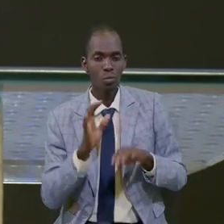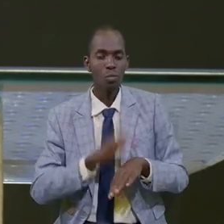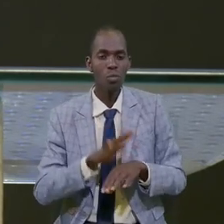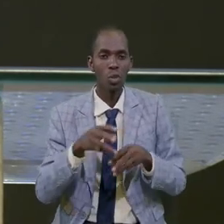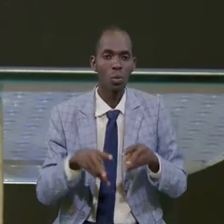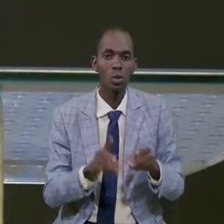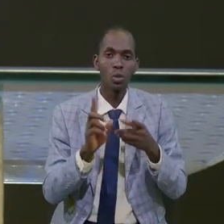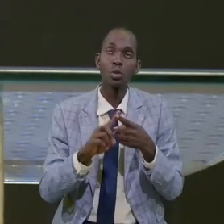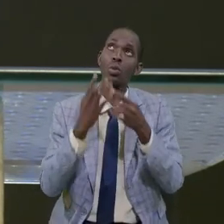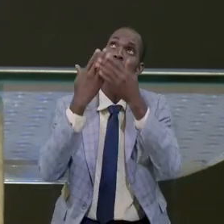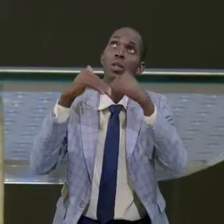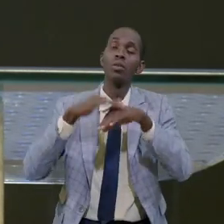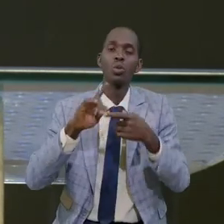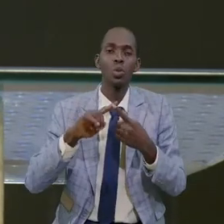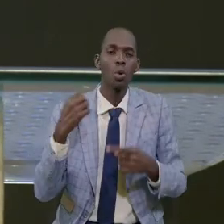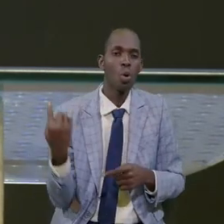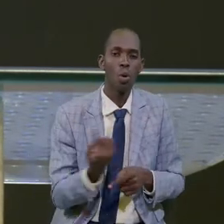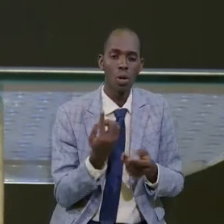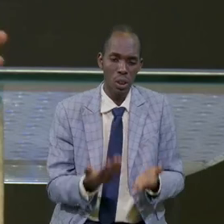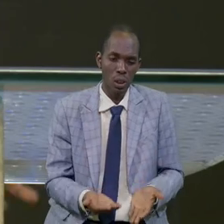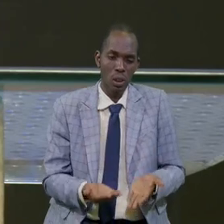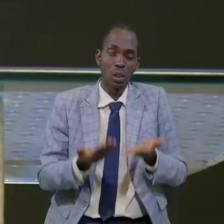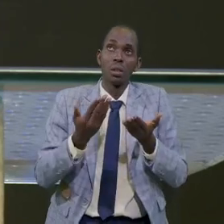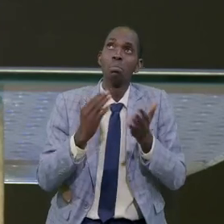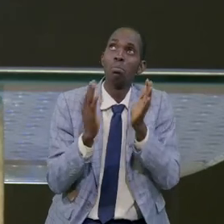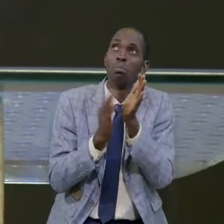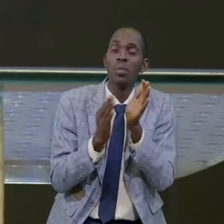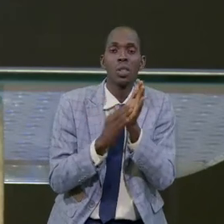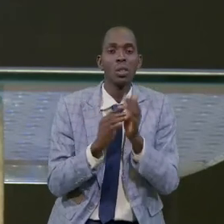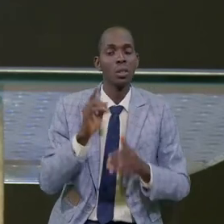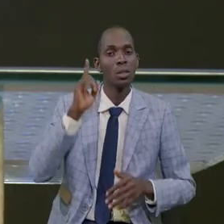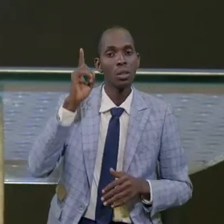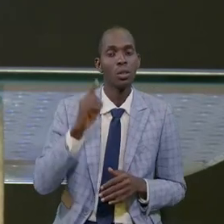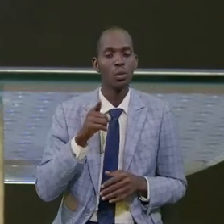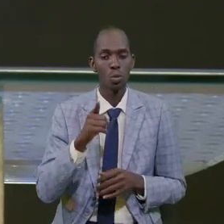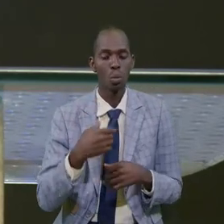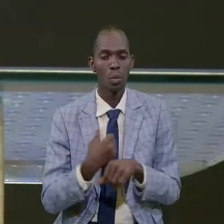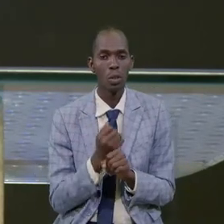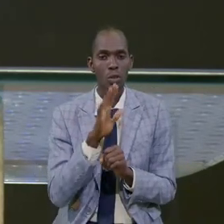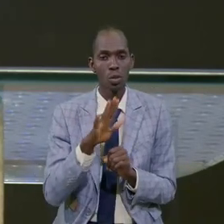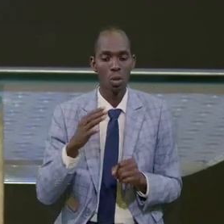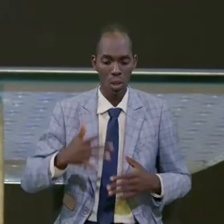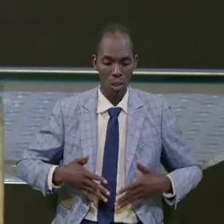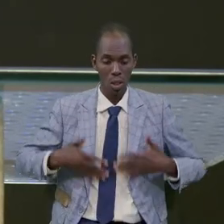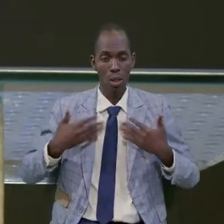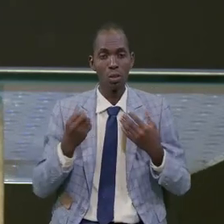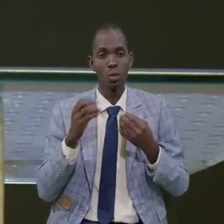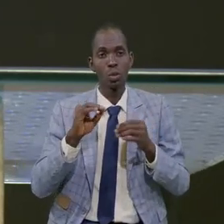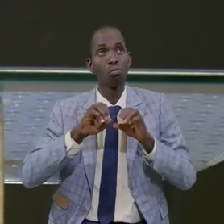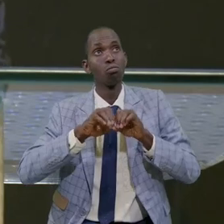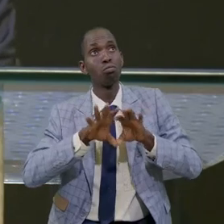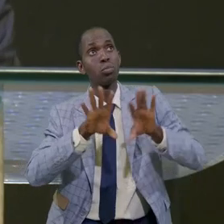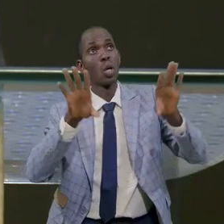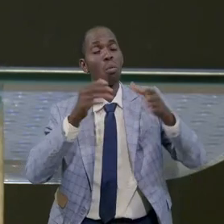le ciel, que vous allez chaque fois élever Dieu, le glorifier. Alors vous laissez votre lumière